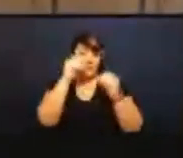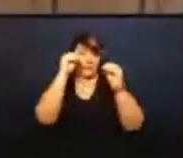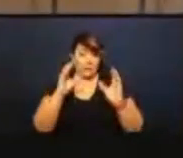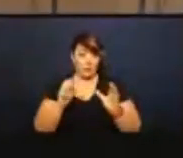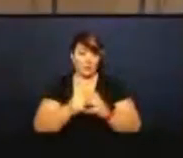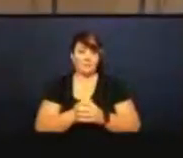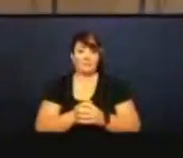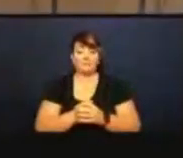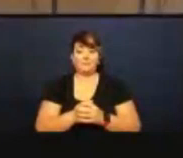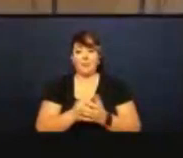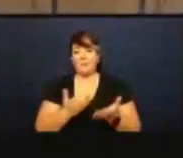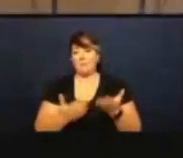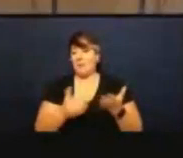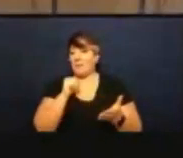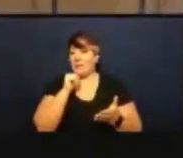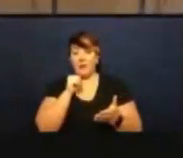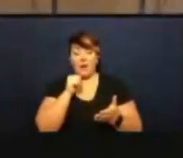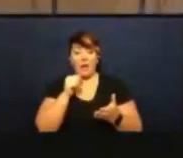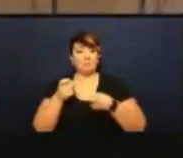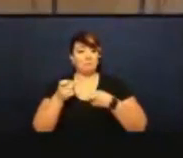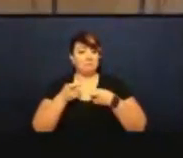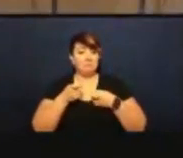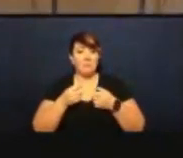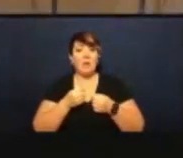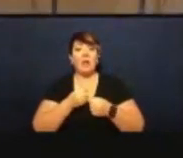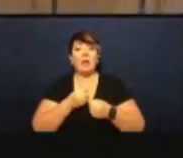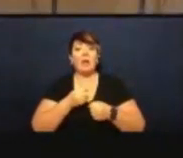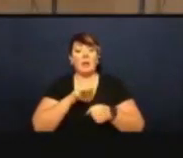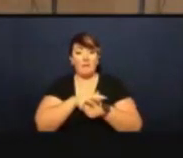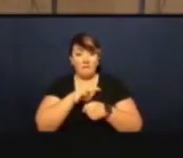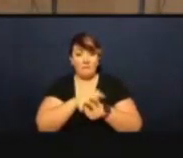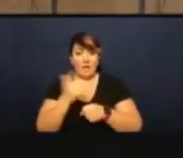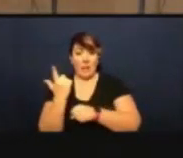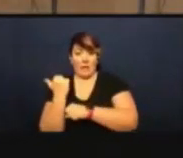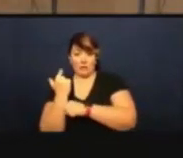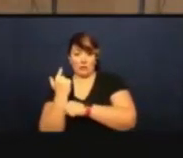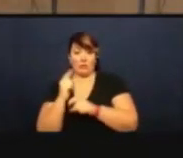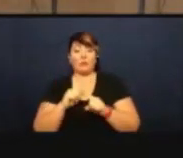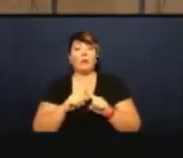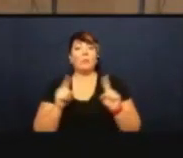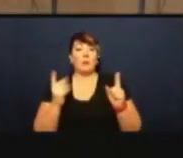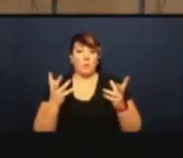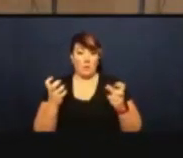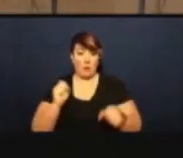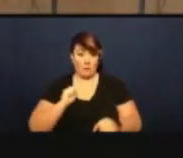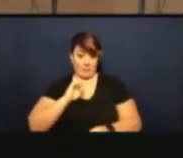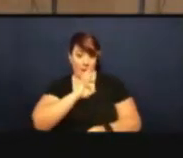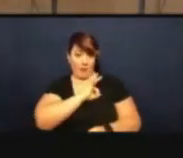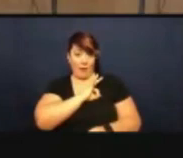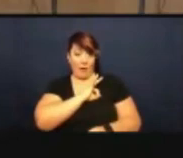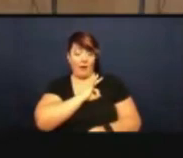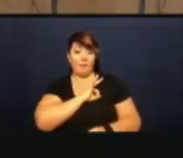nakisi kubwa hasa kwa walimu. Tunafanya kazi kwa bidii hata hivyo.